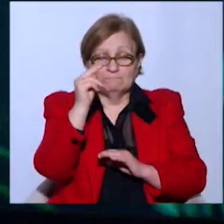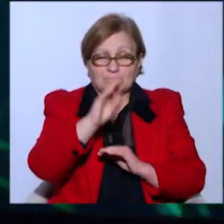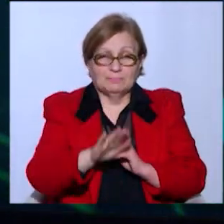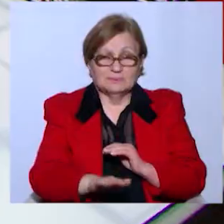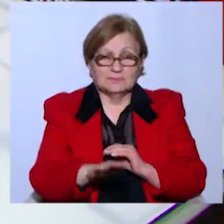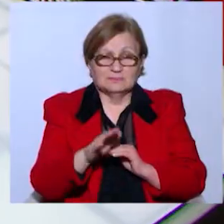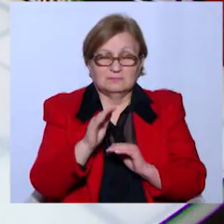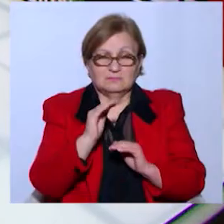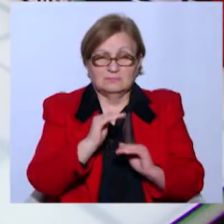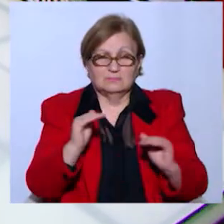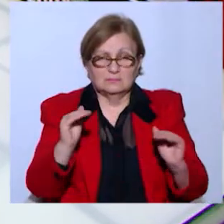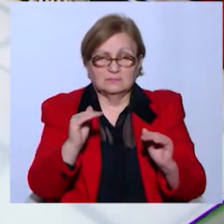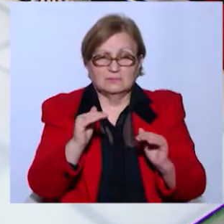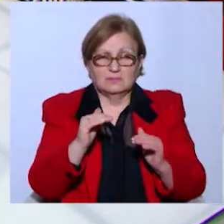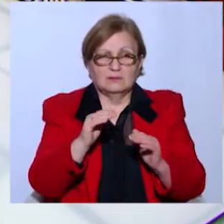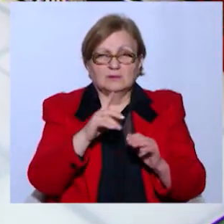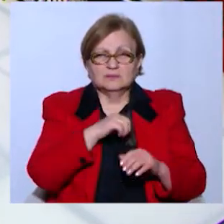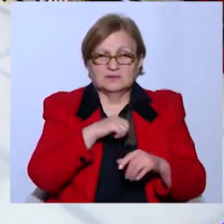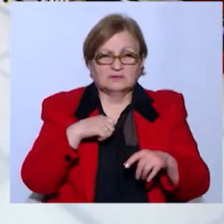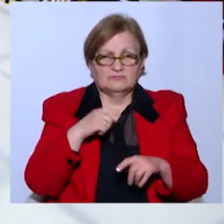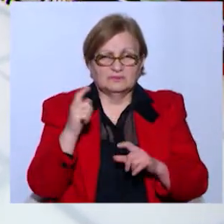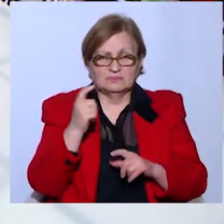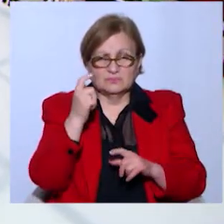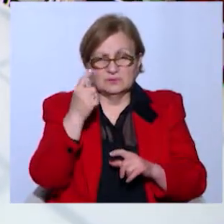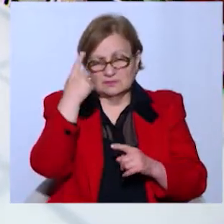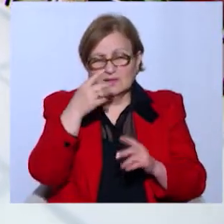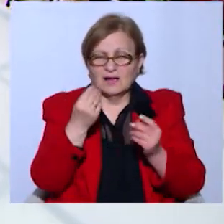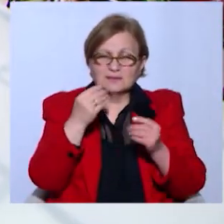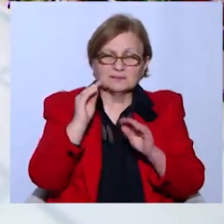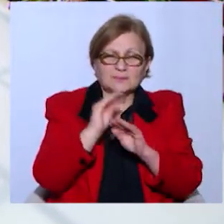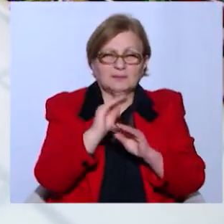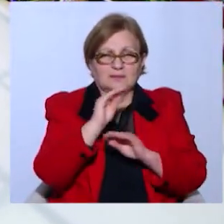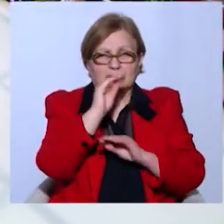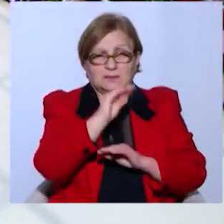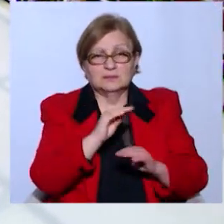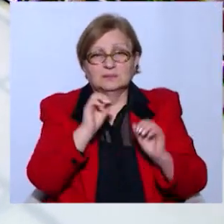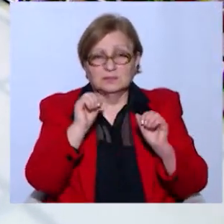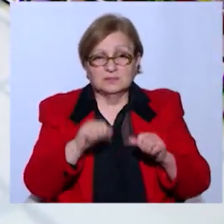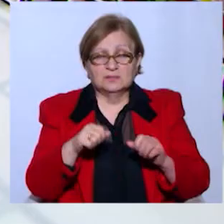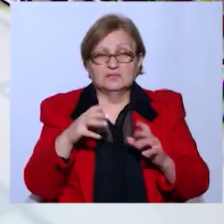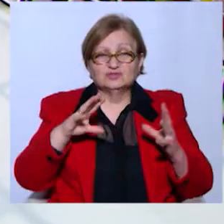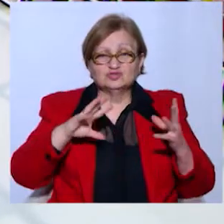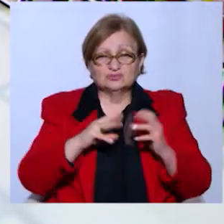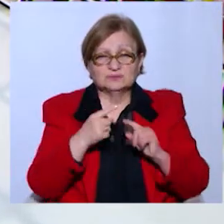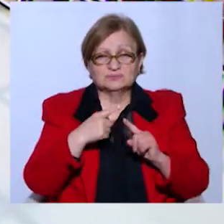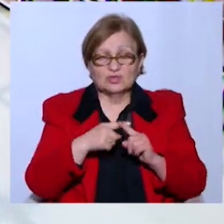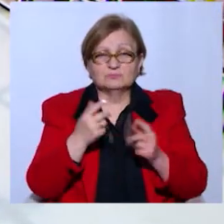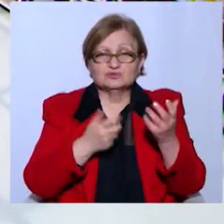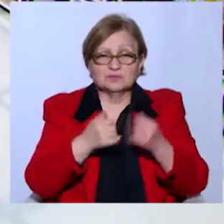მოსწავლემ ფაქტობრივად დამოუკიდებლად გაიაზრა არითმეტიკული პროგრესია და შეძლო ჯამის